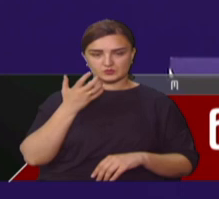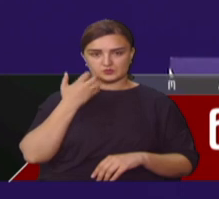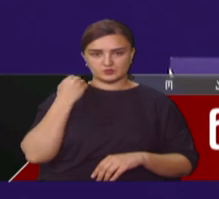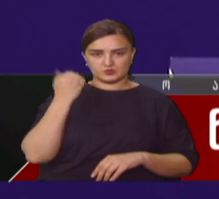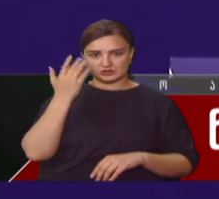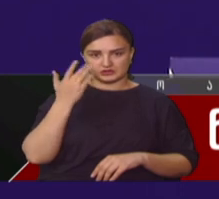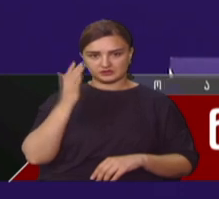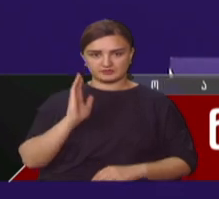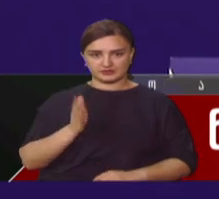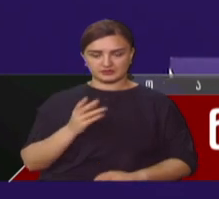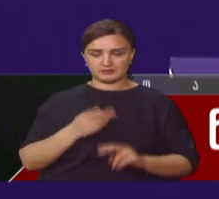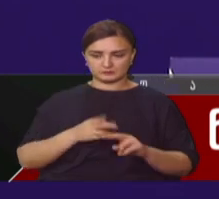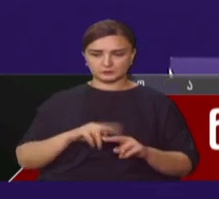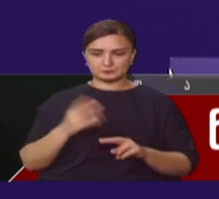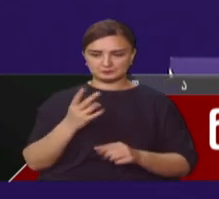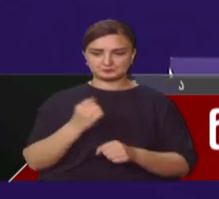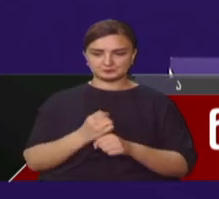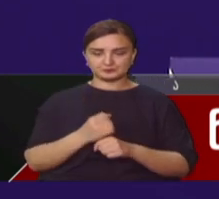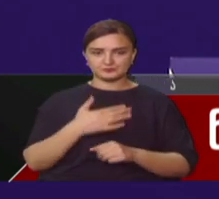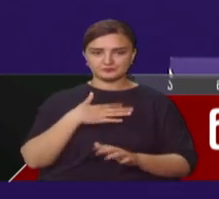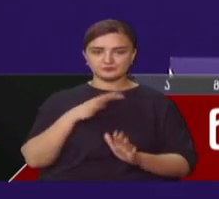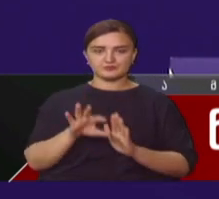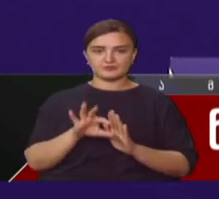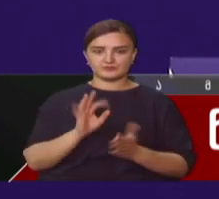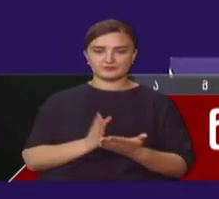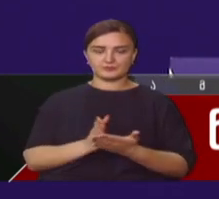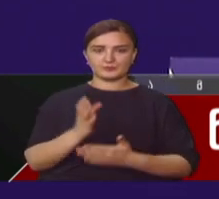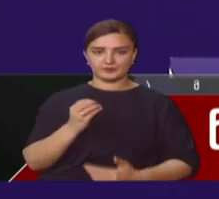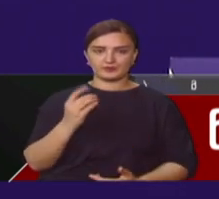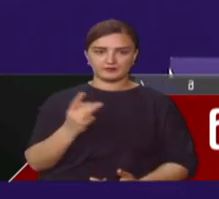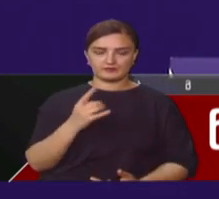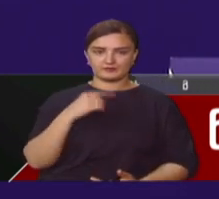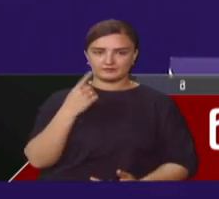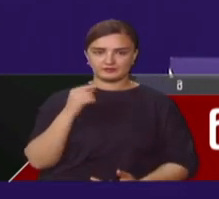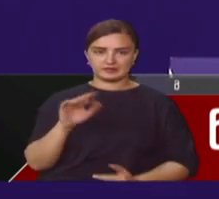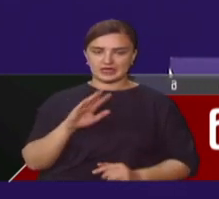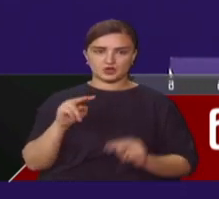და გავაკეთოთ ჩვენი არჩევანი, რომელიც კიდევ ერთხელ ვამბობ, არ კონტროლდება.